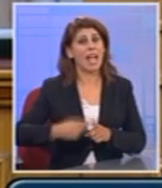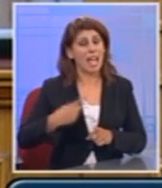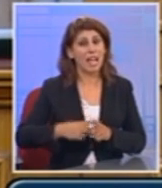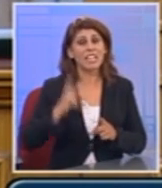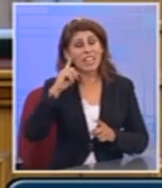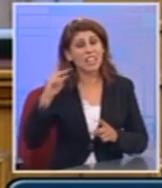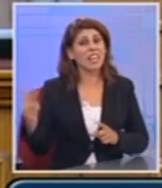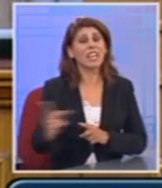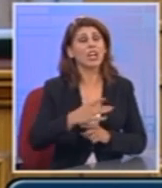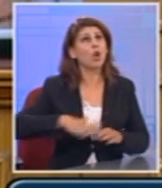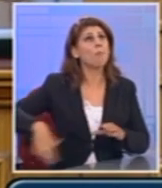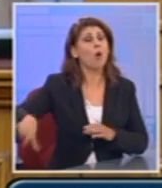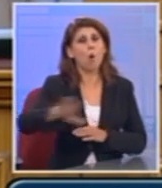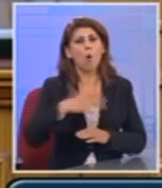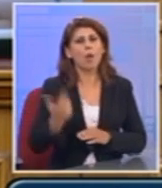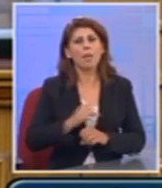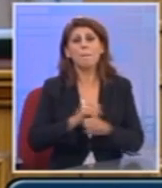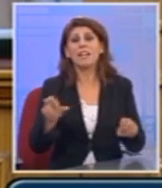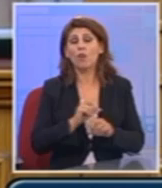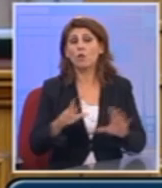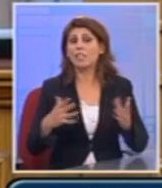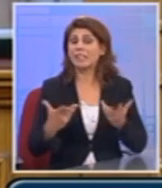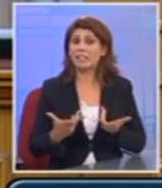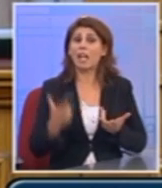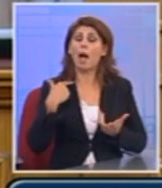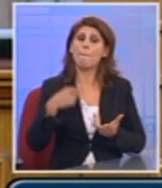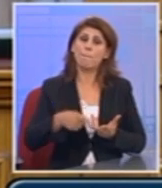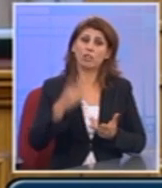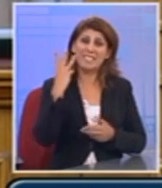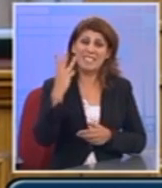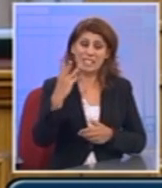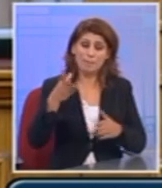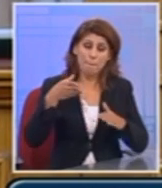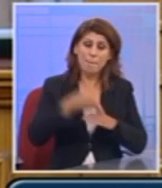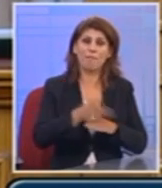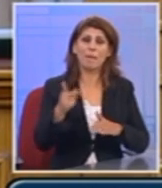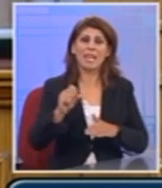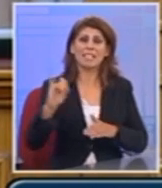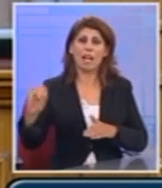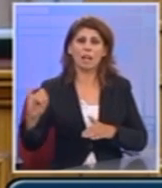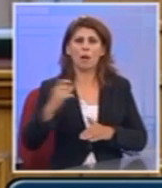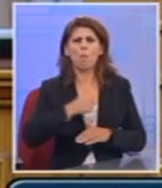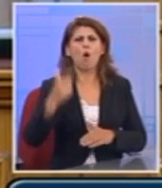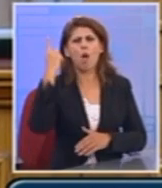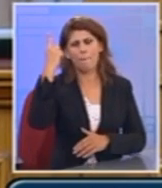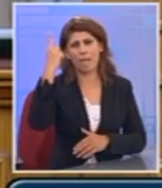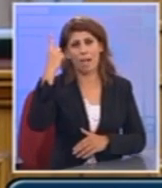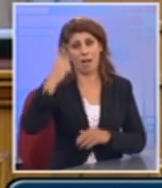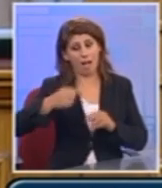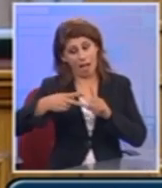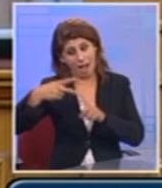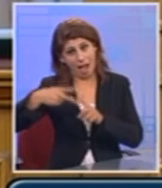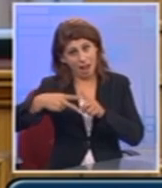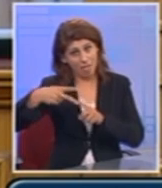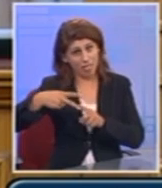γνώμη μέχρι σήμερα έχει πληροφορηθεί από τις τρεις παρεμβάσεις του psi μόνο την πρώτη οι άλλες